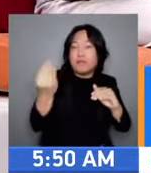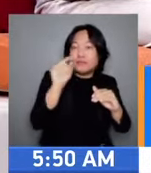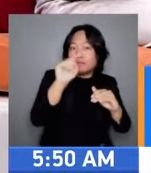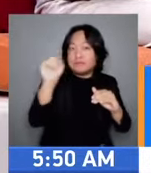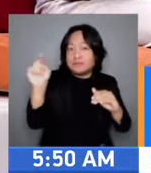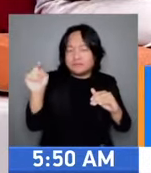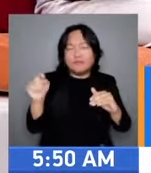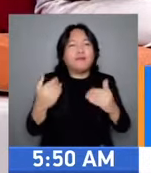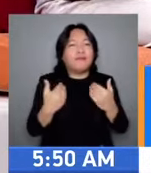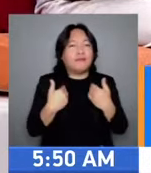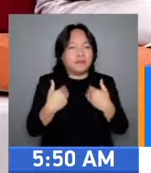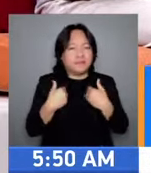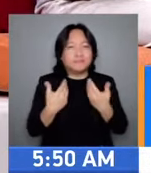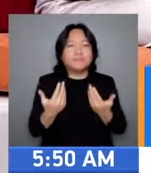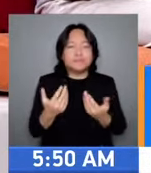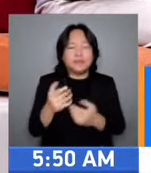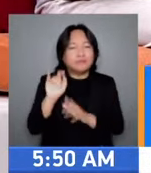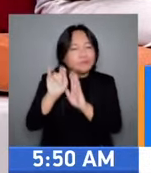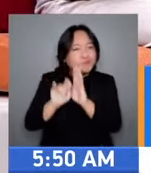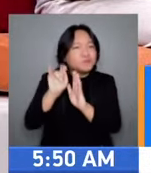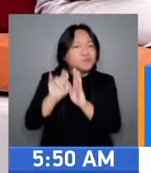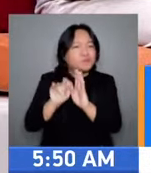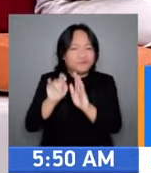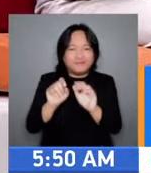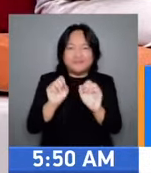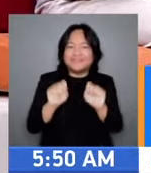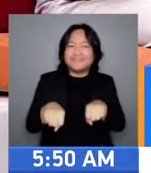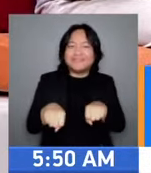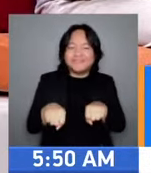Affairs. Kaloy, kumusta mga viewers natin dyan?